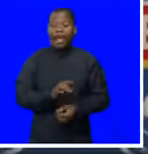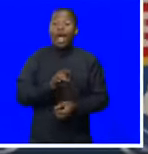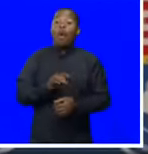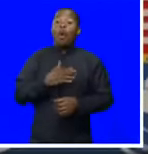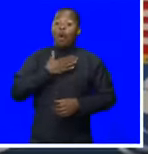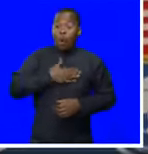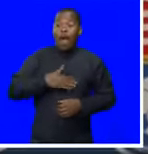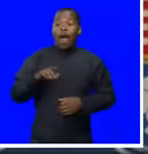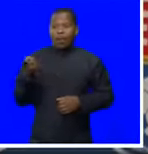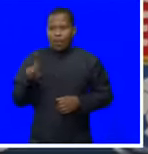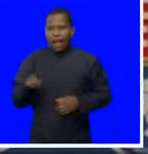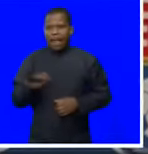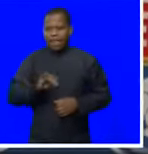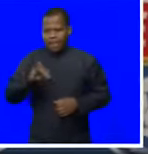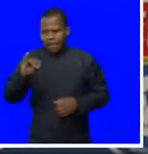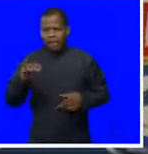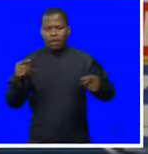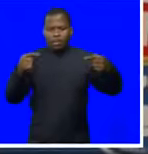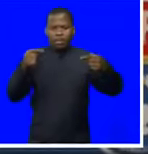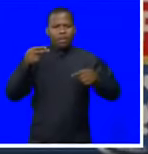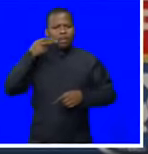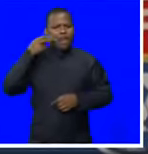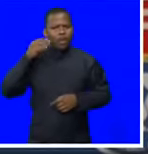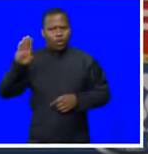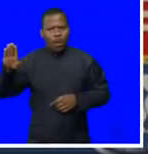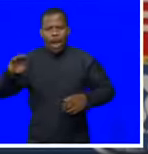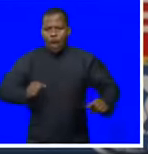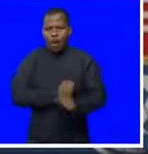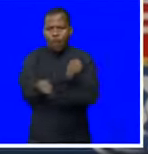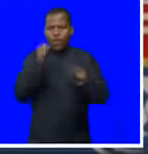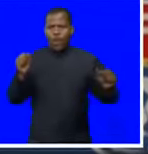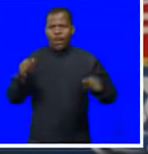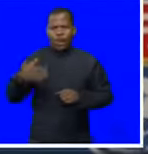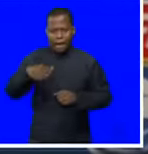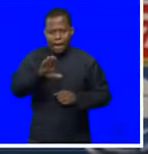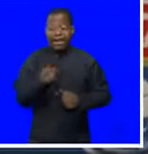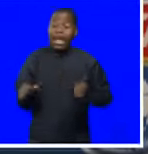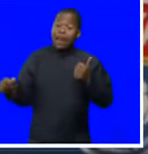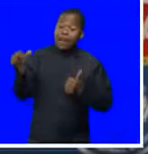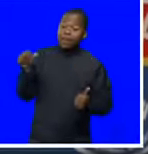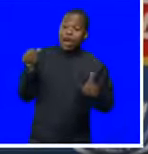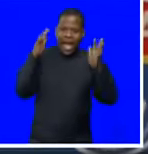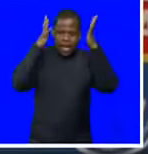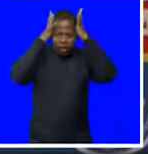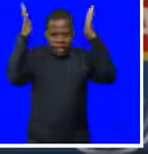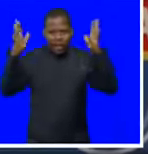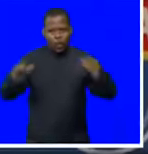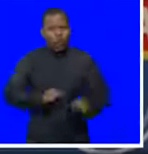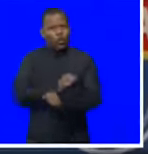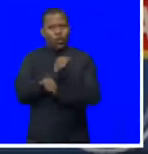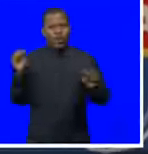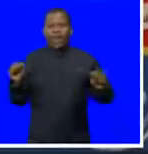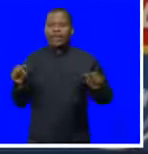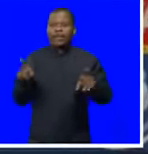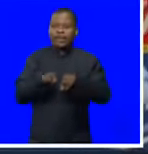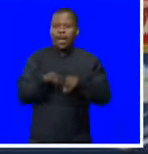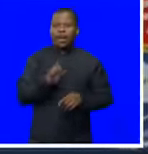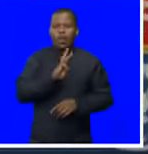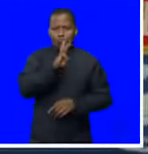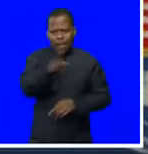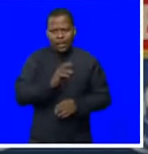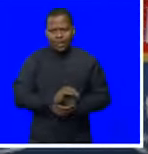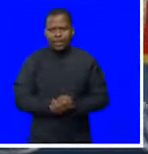nyalo, we have to finish the game ku first leg. Sithe lapha nje sesitocethela umsebenzi lesesiwentile. So nje